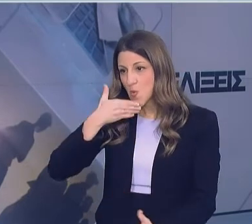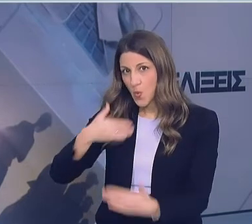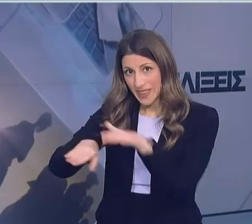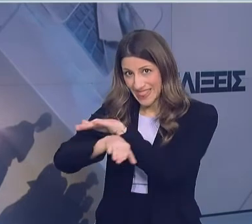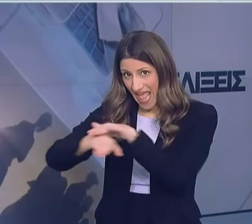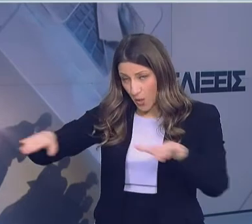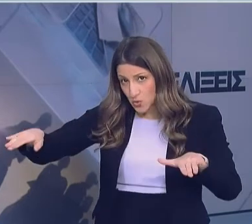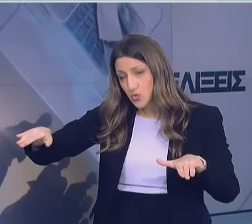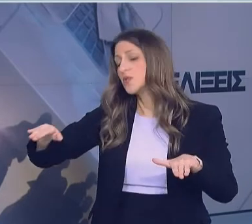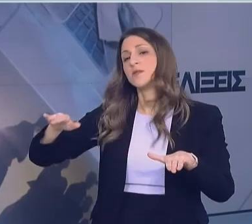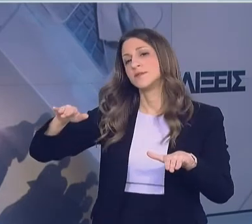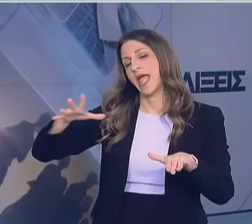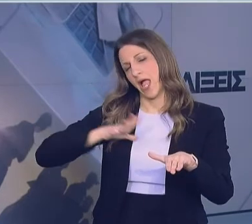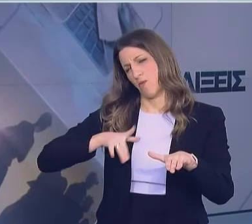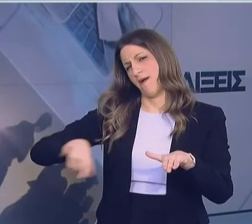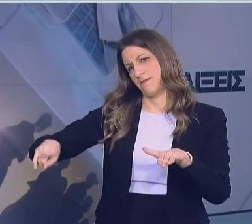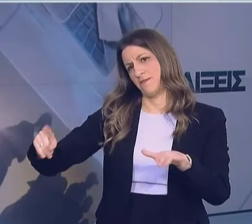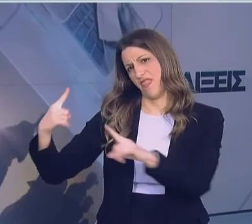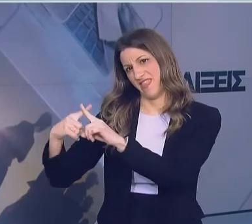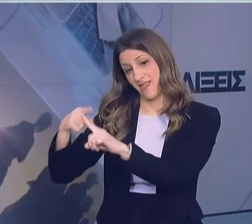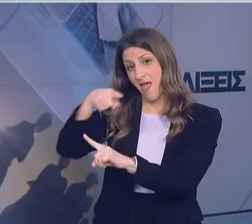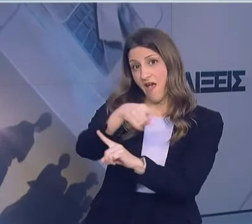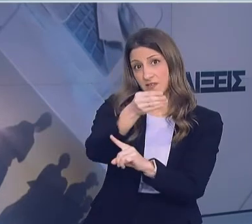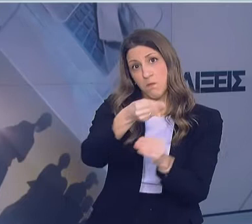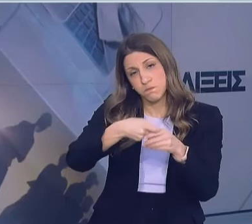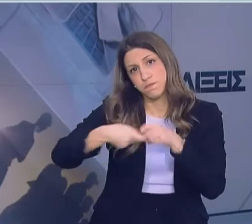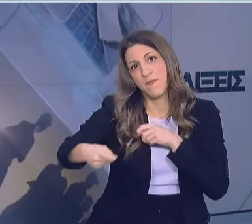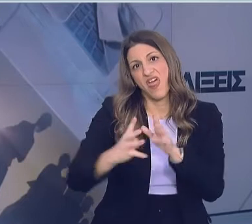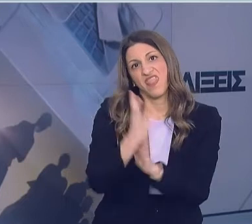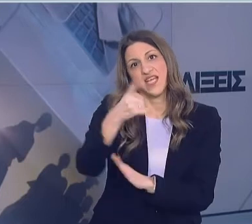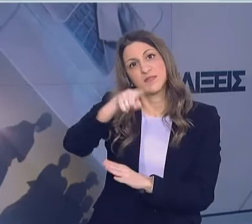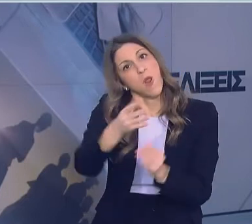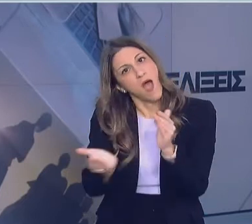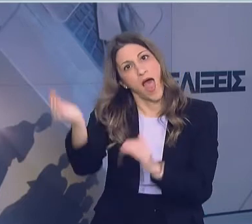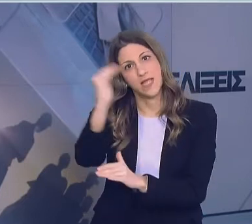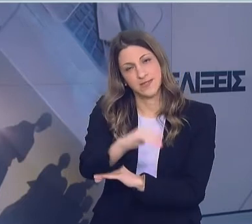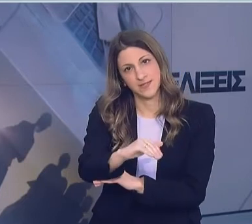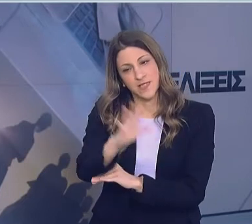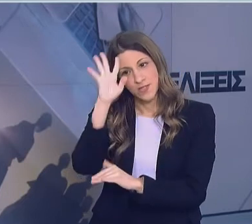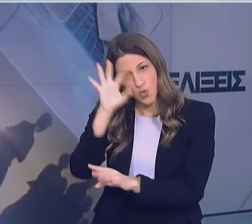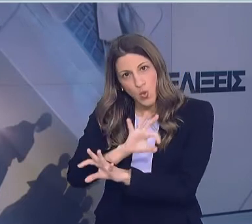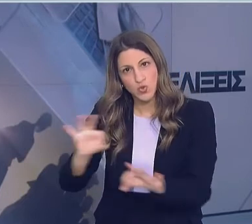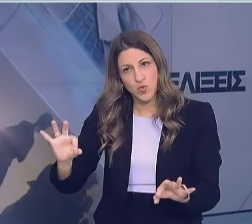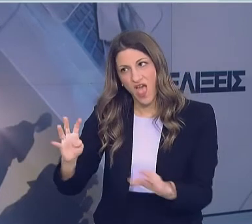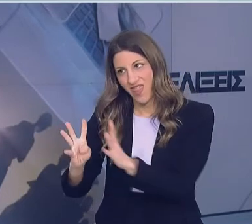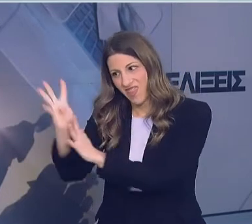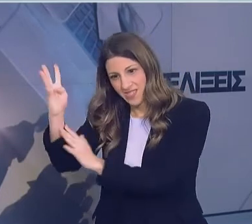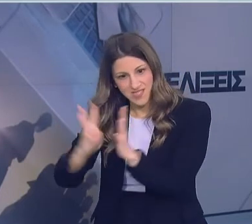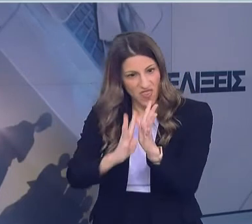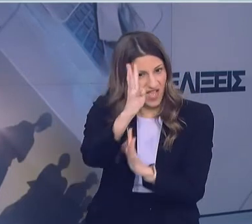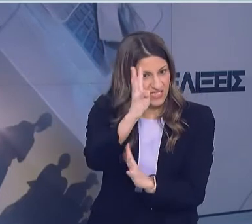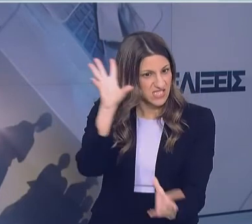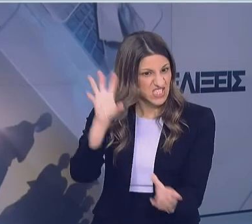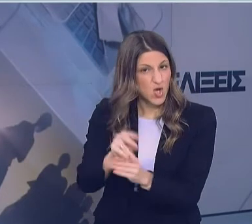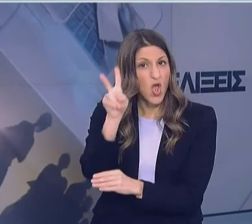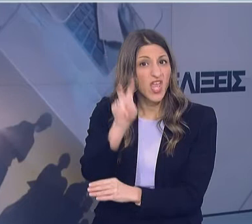αφορούν στους θετικούς, αυτοί θα παραμείνουν άλλες 14 ημέρες για να εξασφαλίσουμε ότι δεν θα υπάρχει το οποιοδήποτε